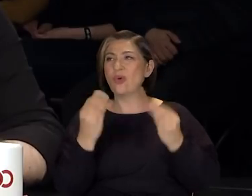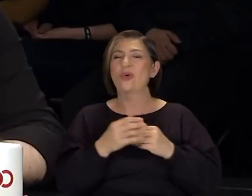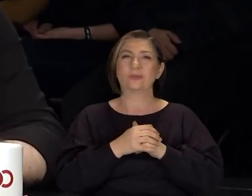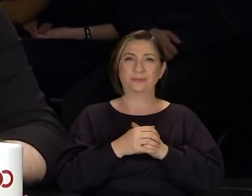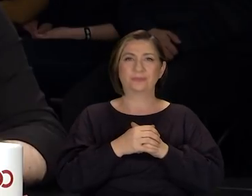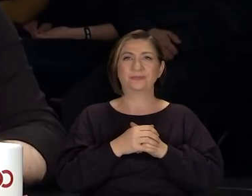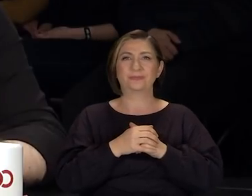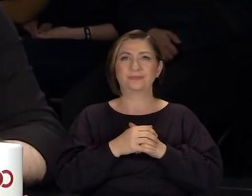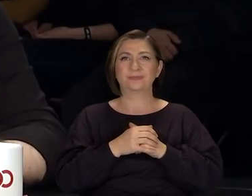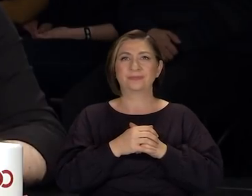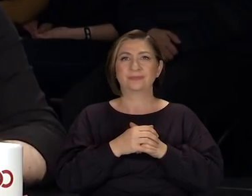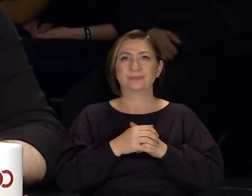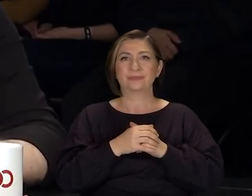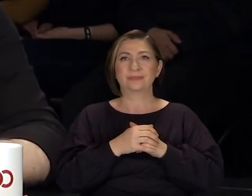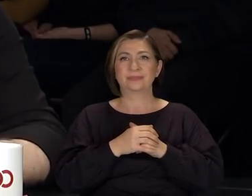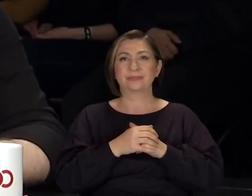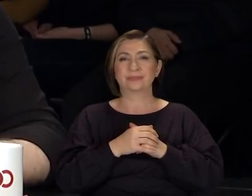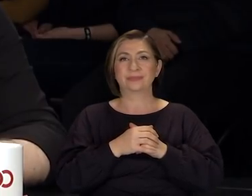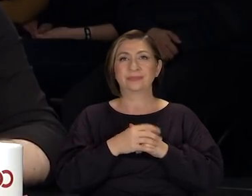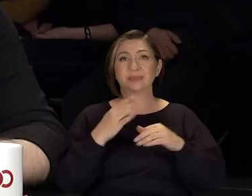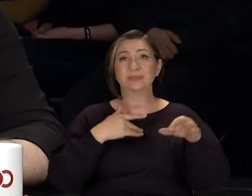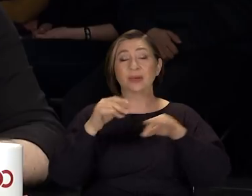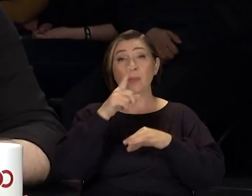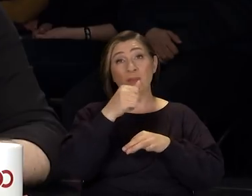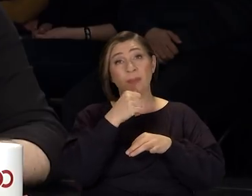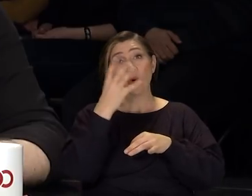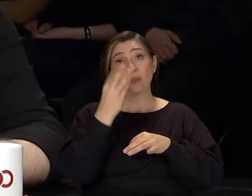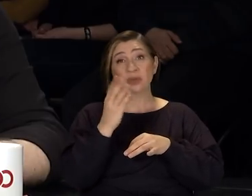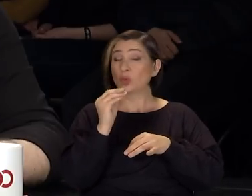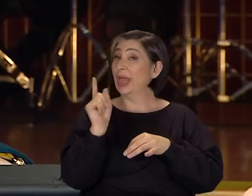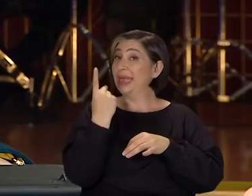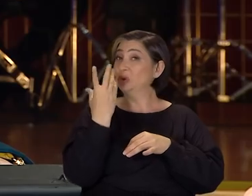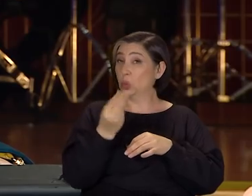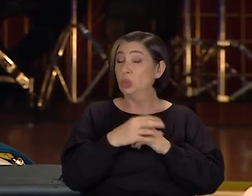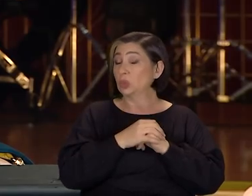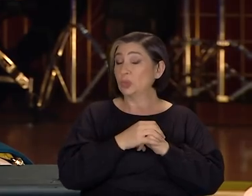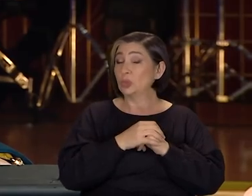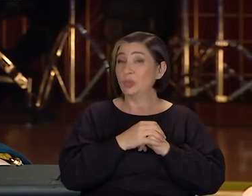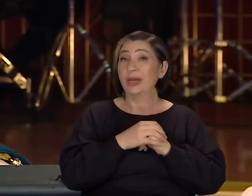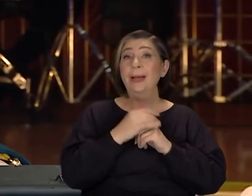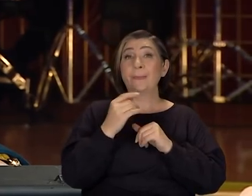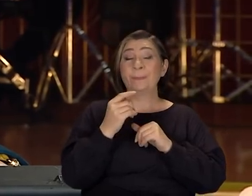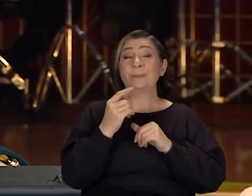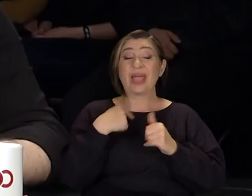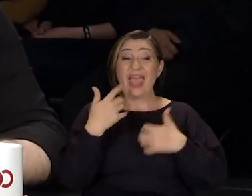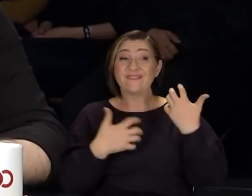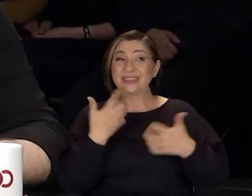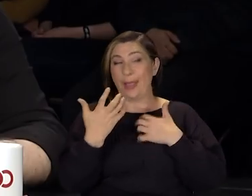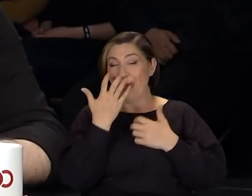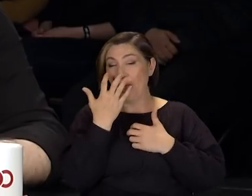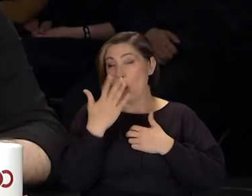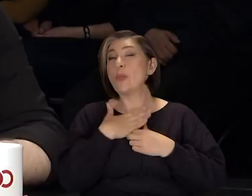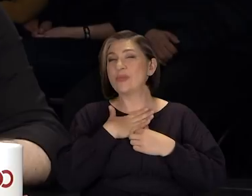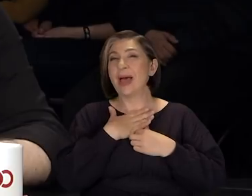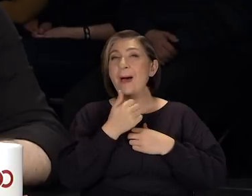gelmekte. Aynen. Böyle bir, yani bizim de planımız... Senin baba olman da çok ilginç olur. Ya ben onu hevesle bekliyorum.